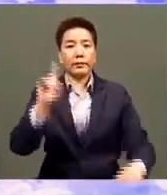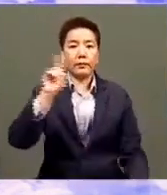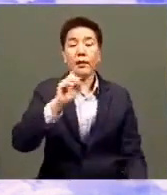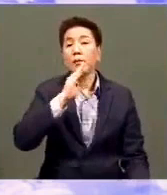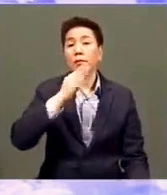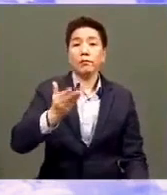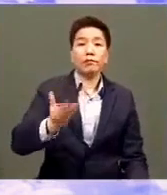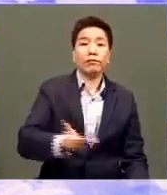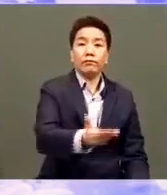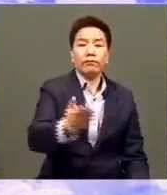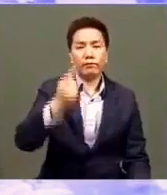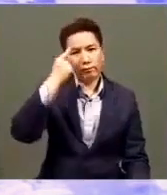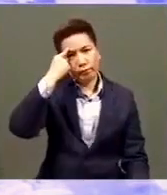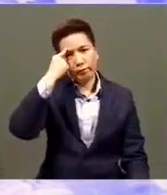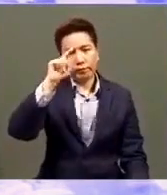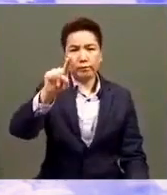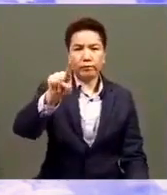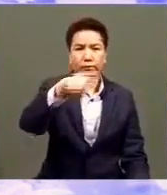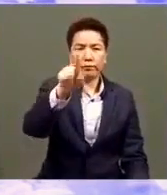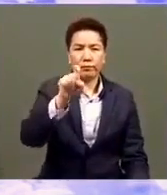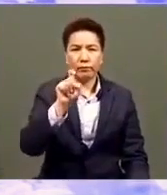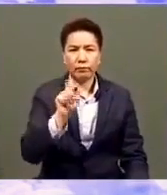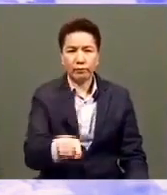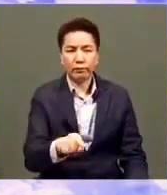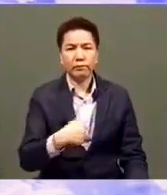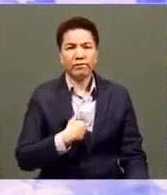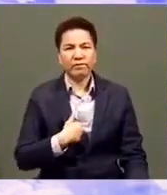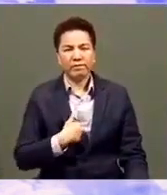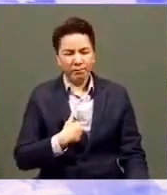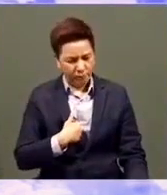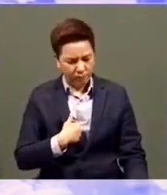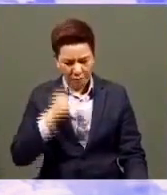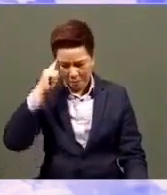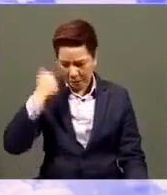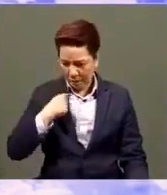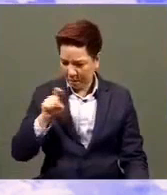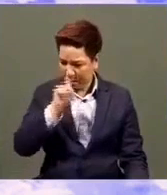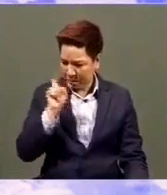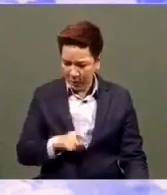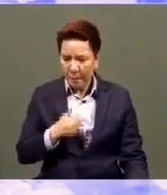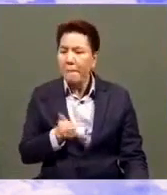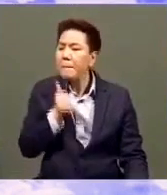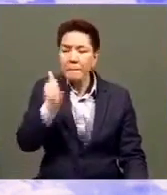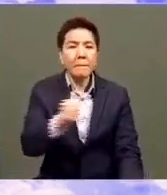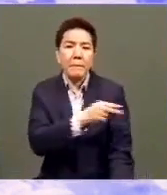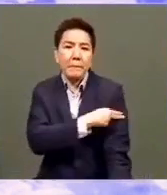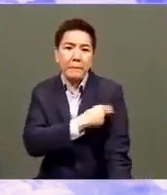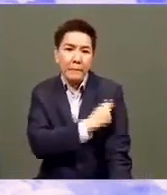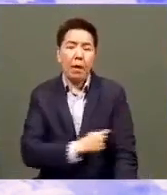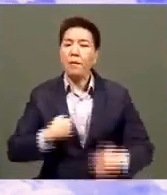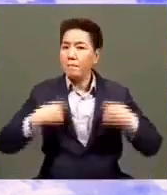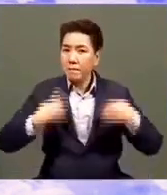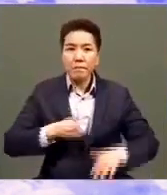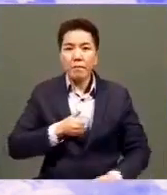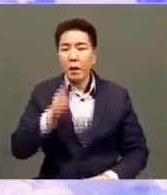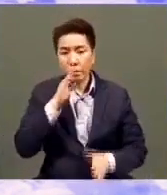าท่านสงสัยอย่าลังเลนะคะท่านต้องไปตรวจไปรับบริการถ้าไม่ใช่หรือว่าท่านเป็นผู้ติดเ